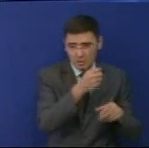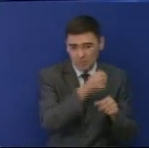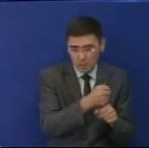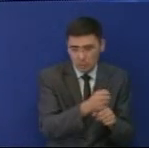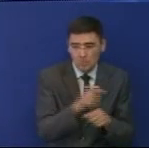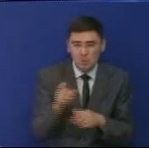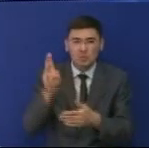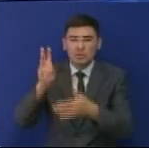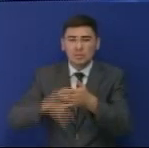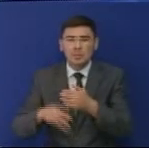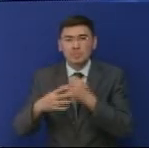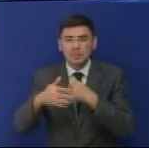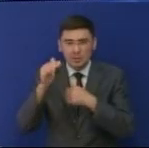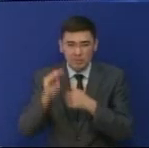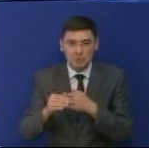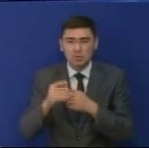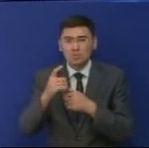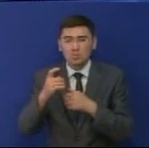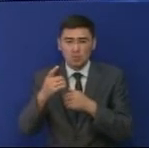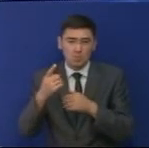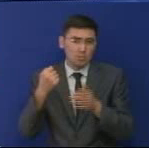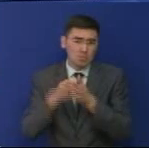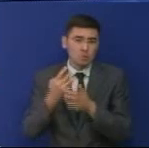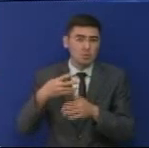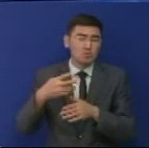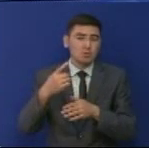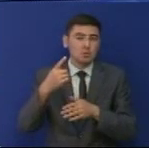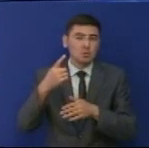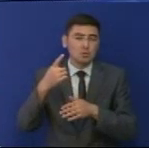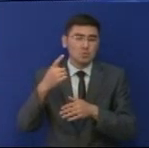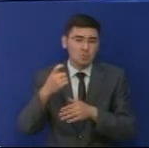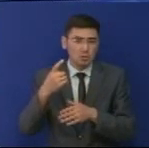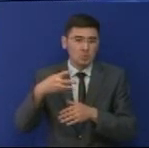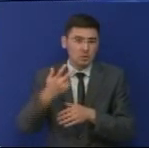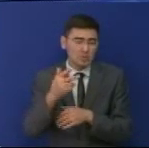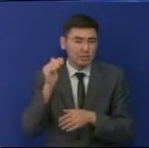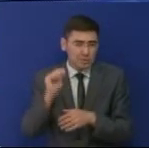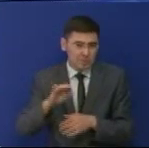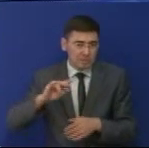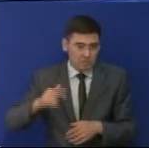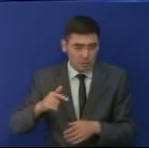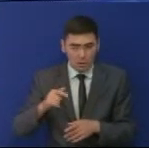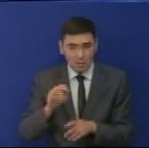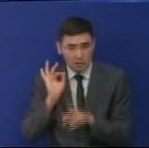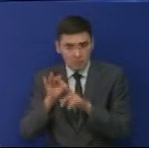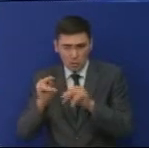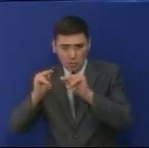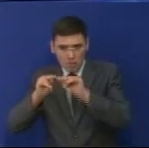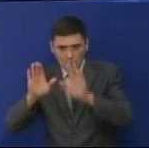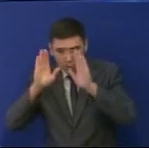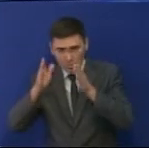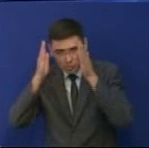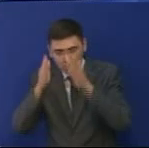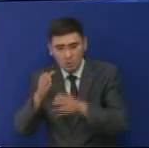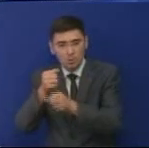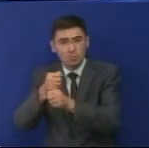от 50 540 тенге до 303 тысяч тенге. Презентация законопроекта, повышающего статус учителя, состоялась сегодня